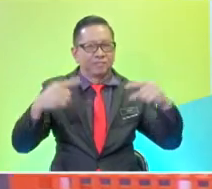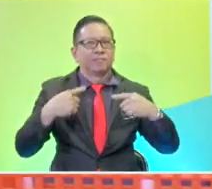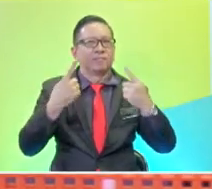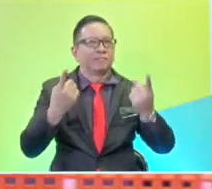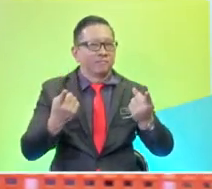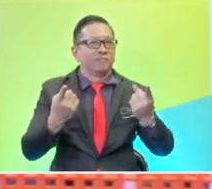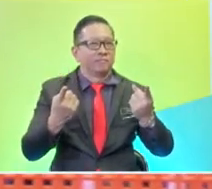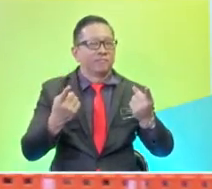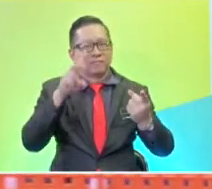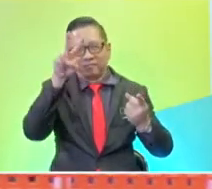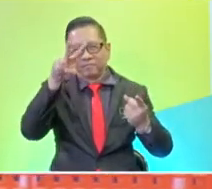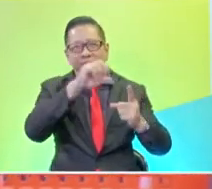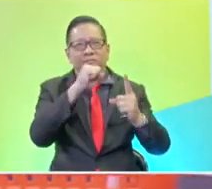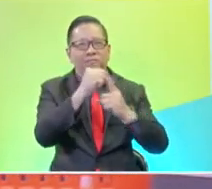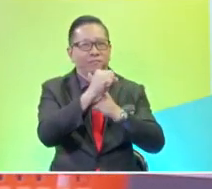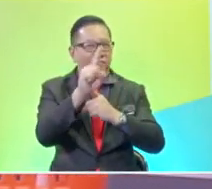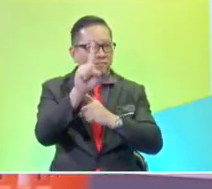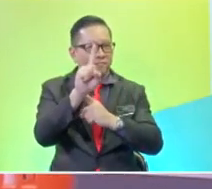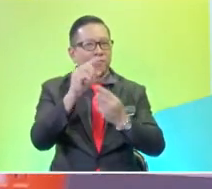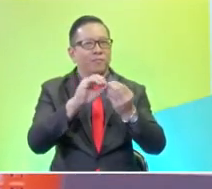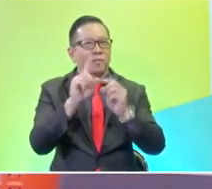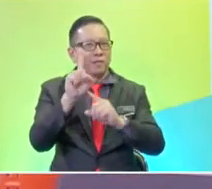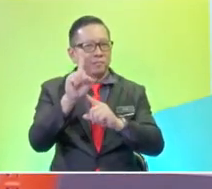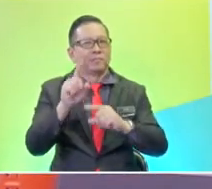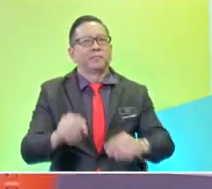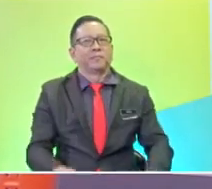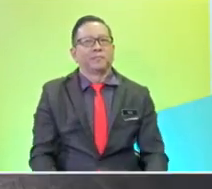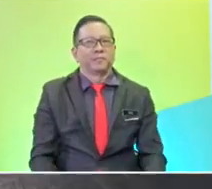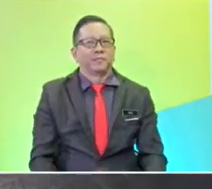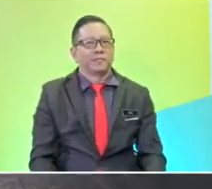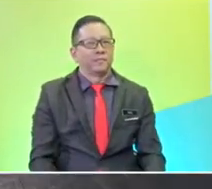situasi yang pertama kita boleh